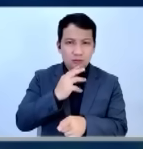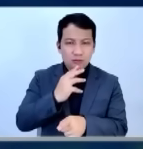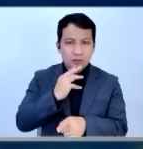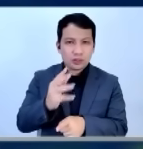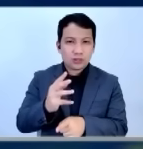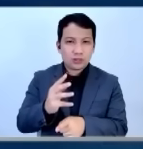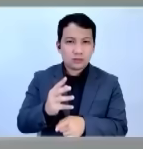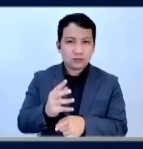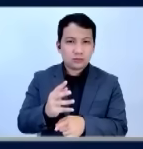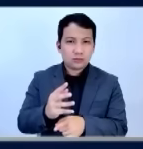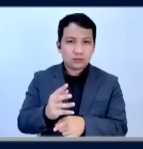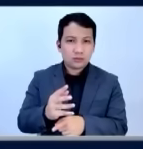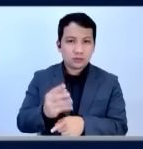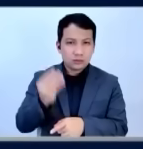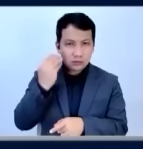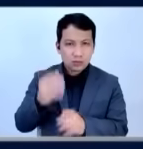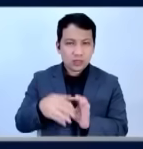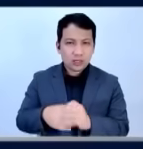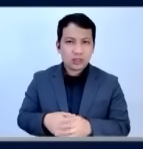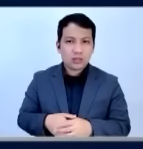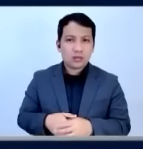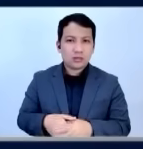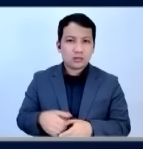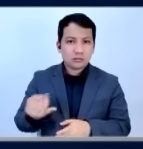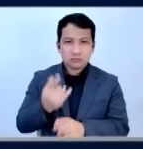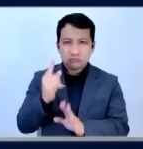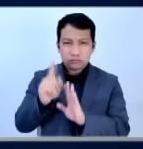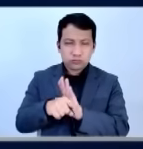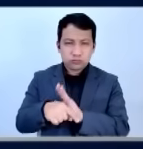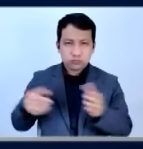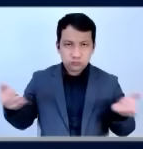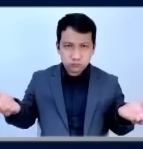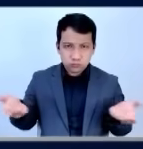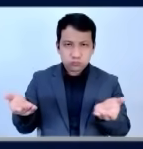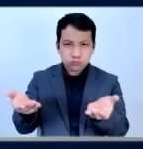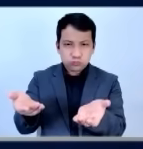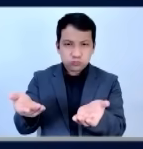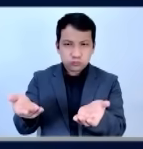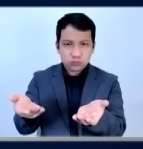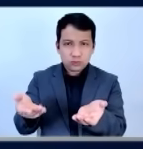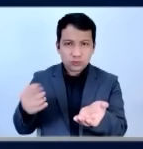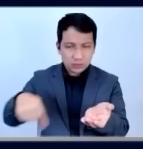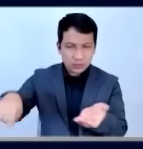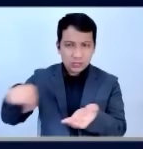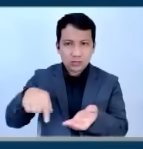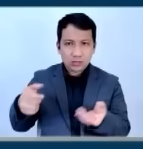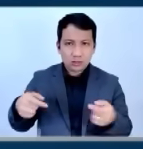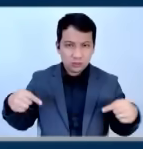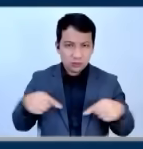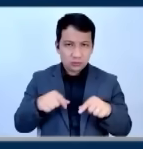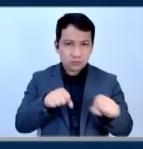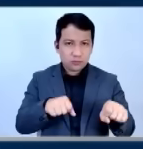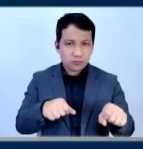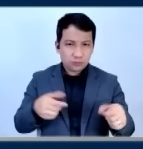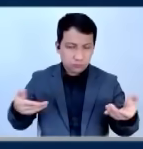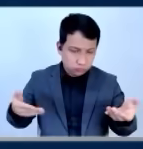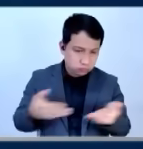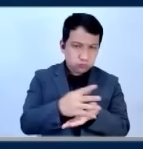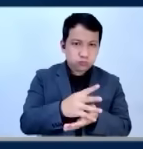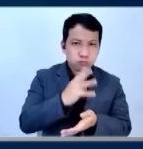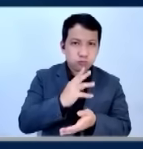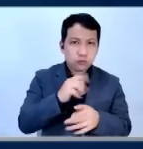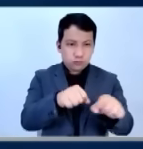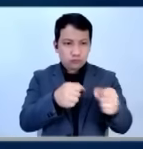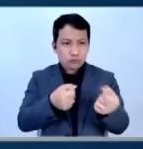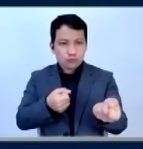boat. Ilang minuto pa, makikitang dalawang barko na ng China ang pinagtutulungang bombahin ng tubig ang ating